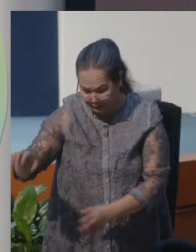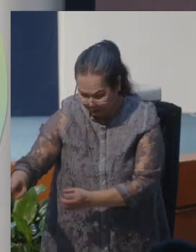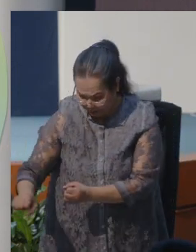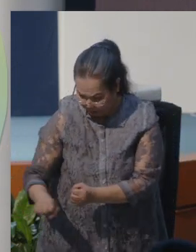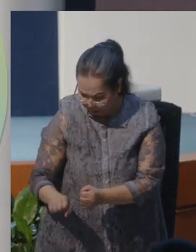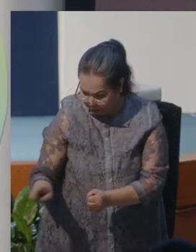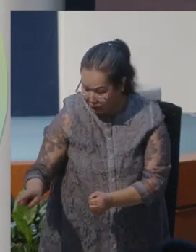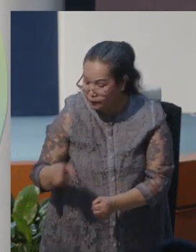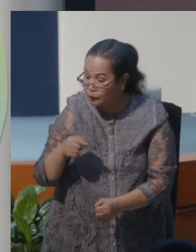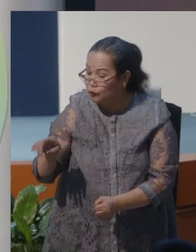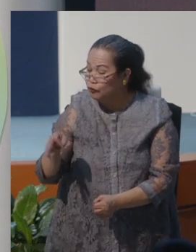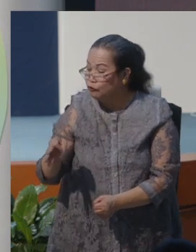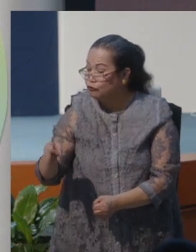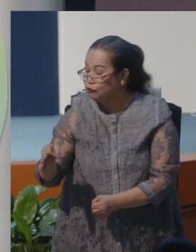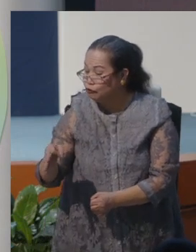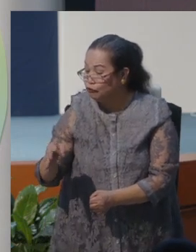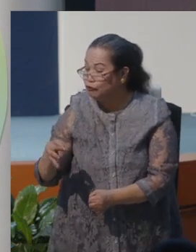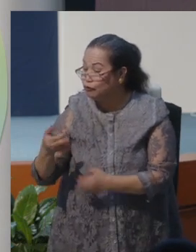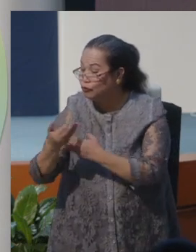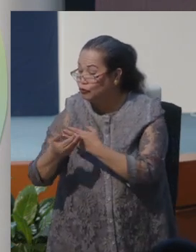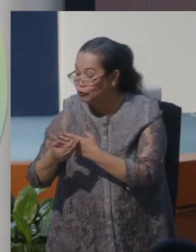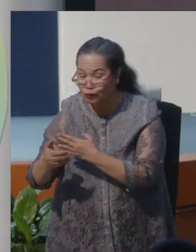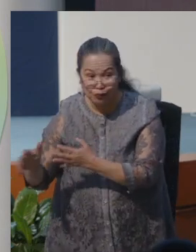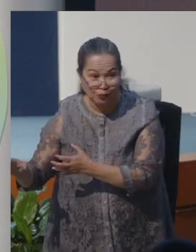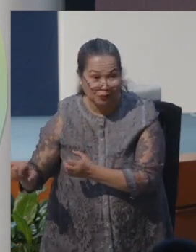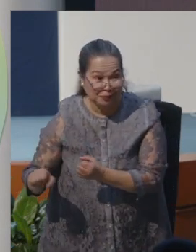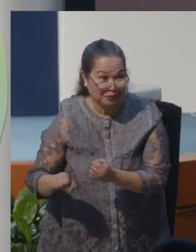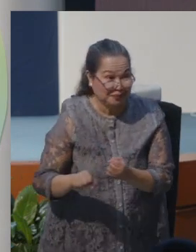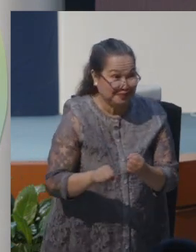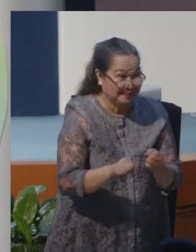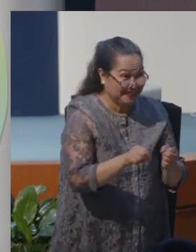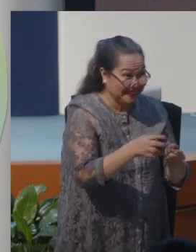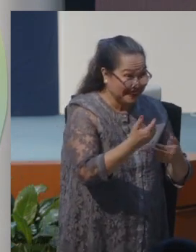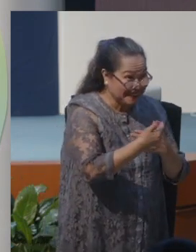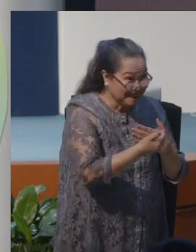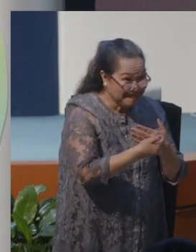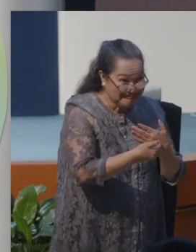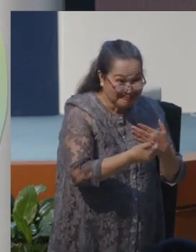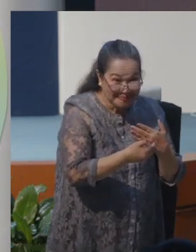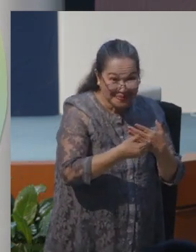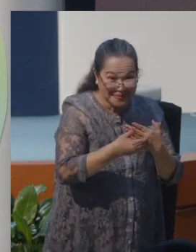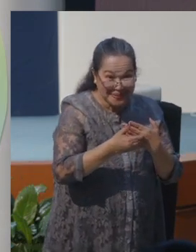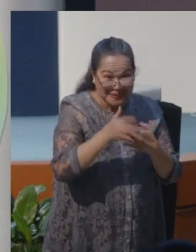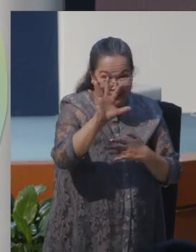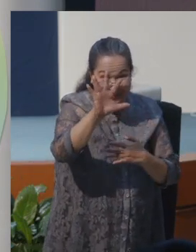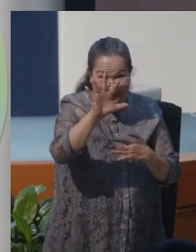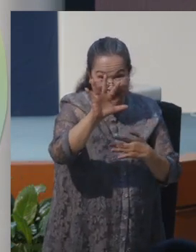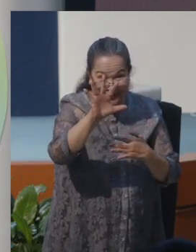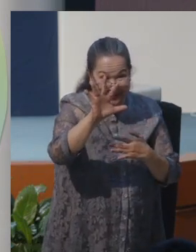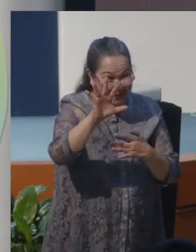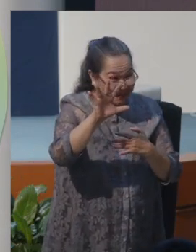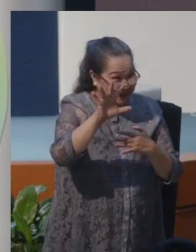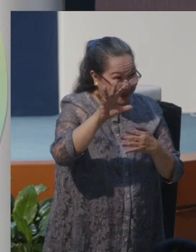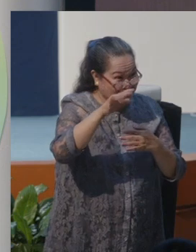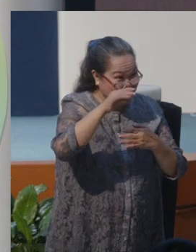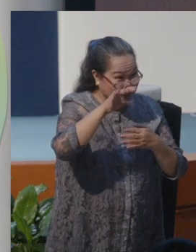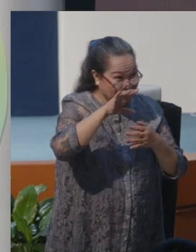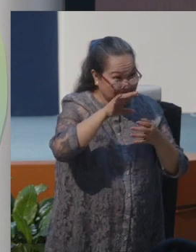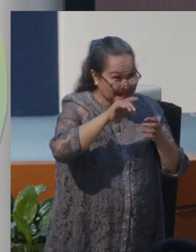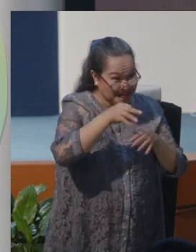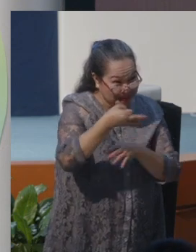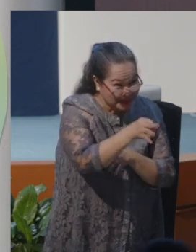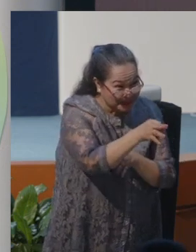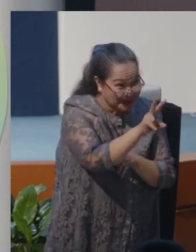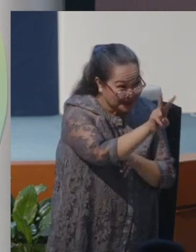5,000. Siya ang nagdala nung mga Griego na nais makita si Jesus sa John chapter 12. Ang kanyang